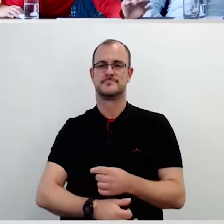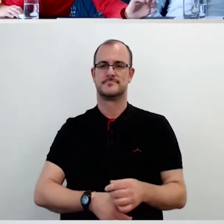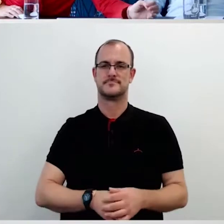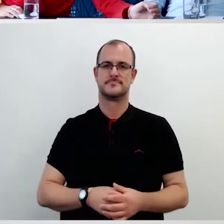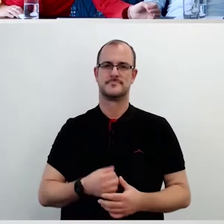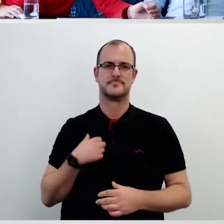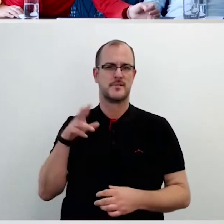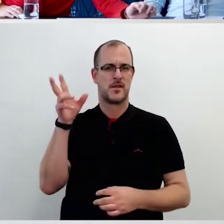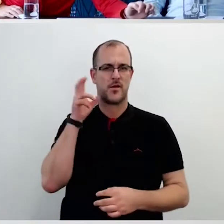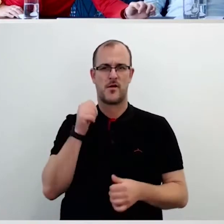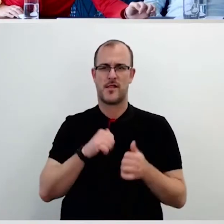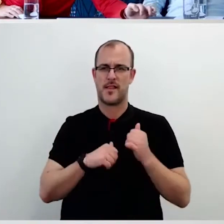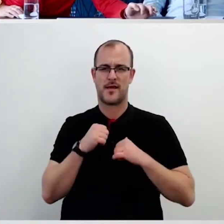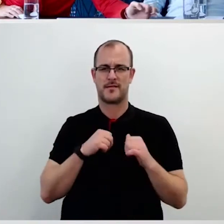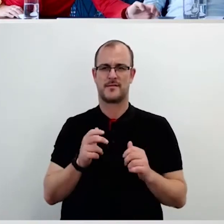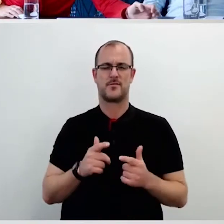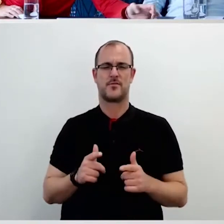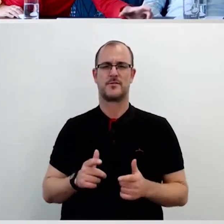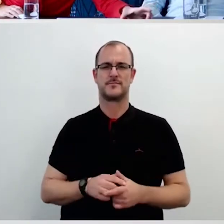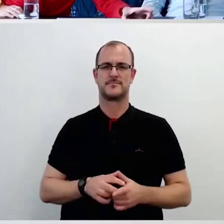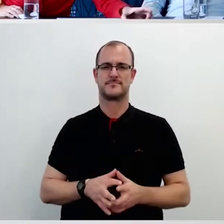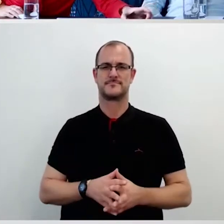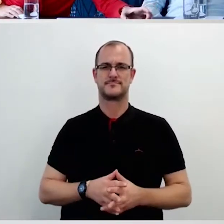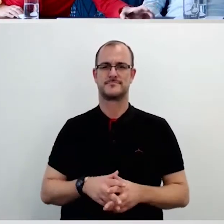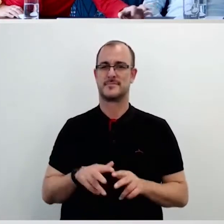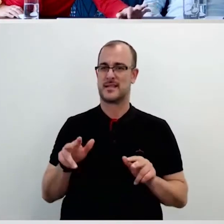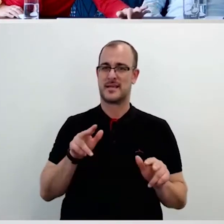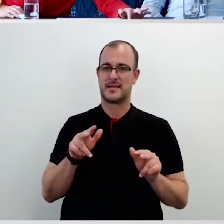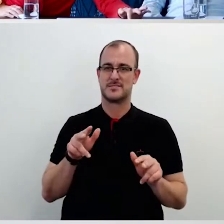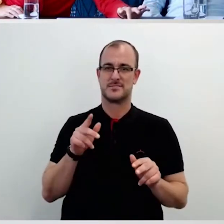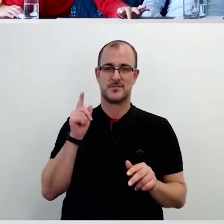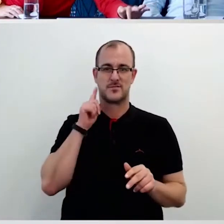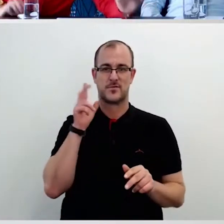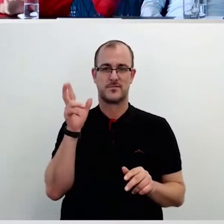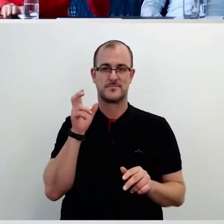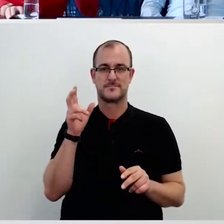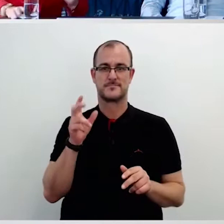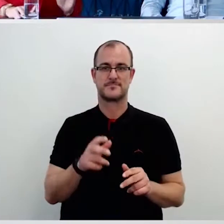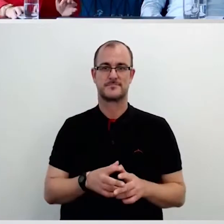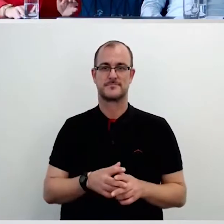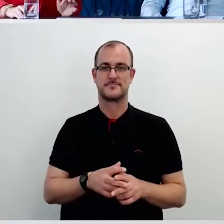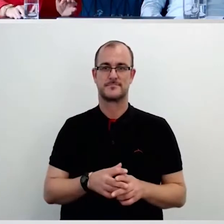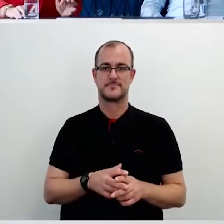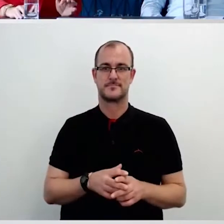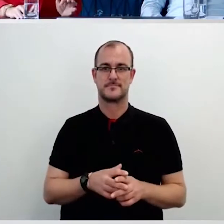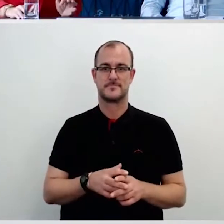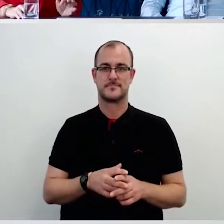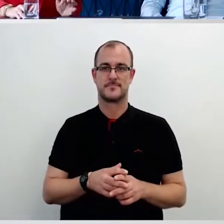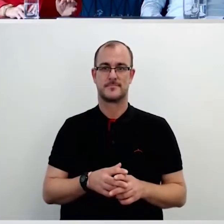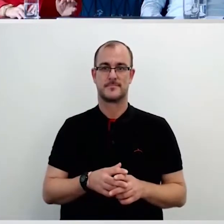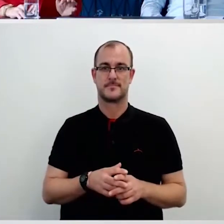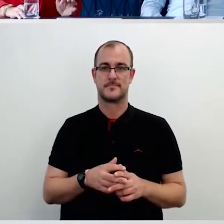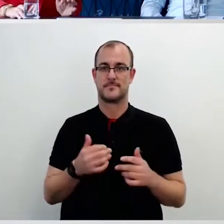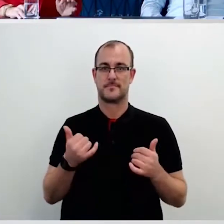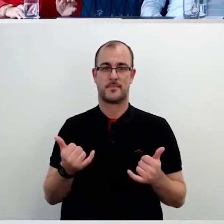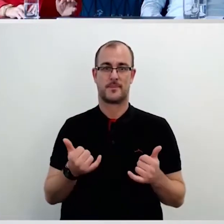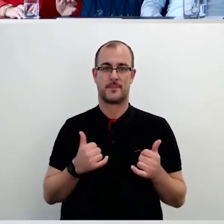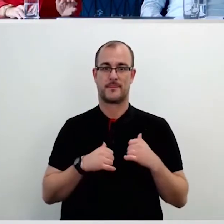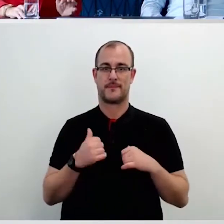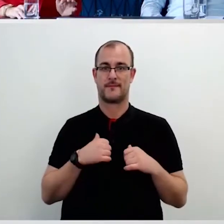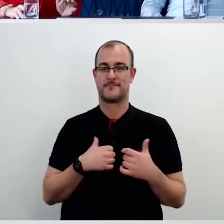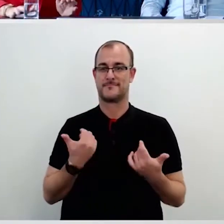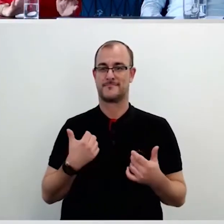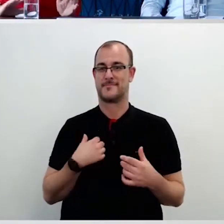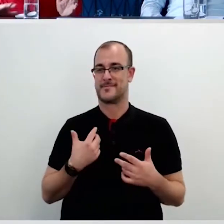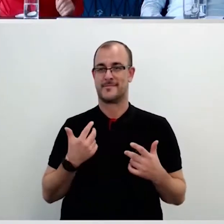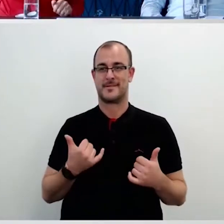Ich kann Sie leider noch nicht hören. Wir schauen mal in der Regie vielleicht, was man da noch machen kann. So ist das bei